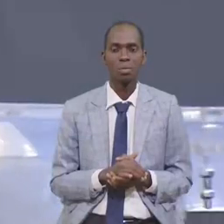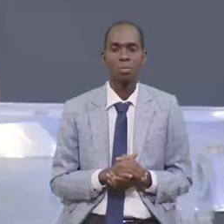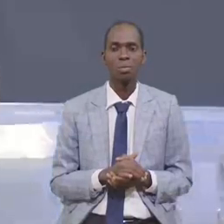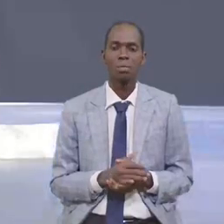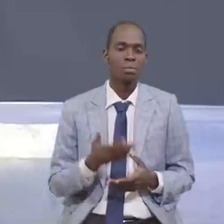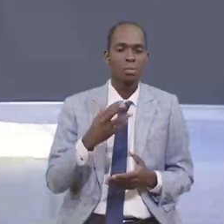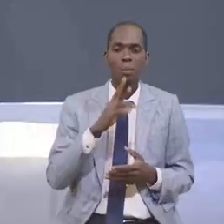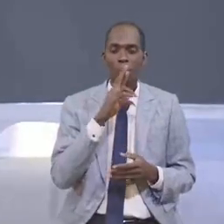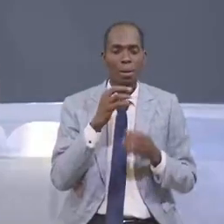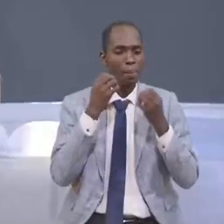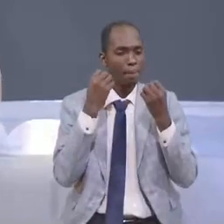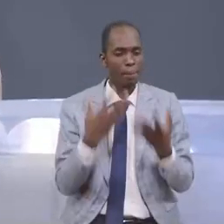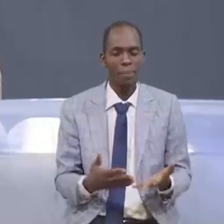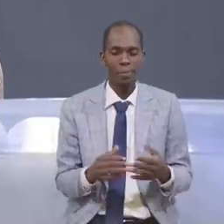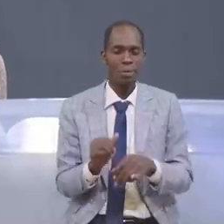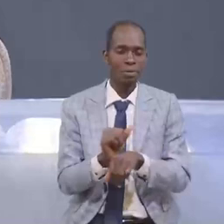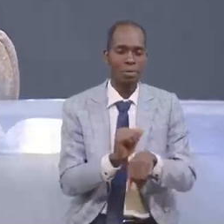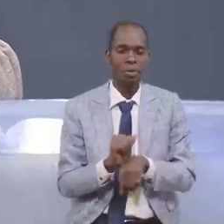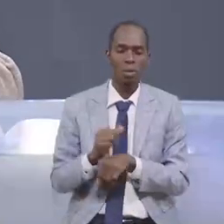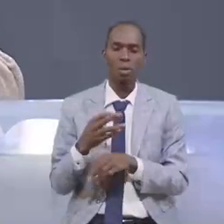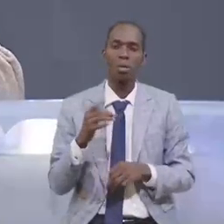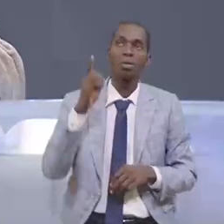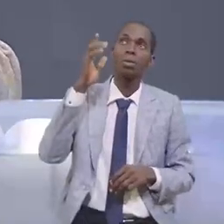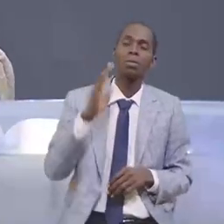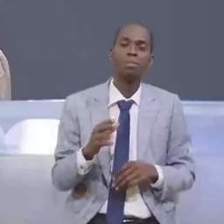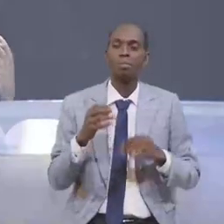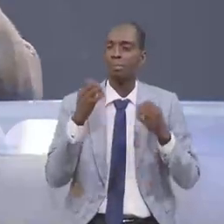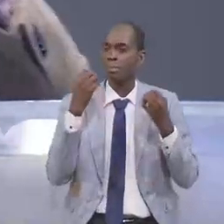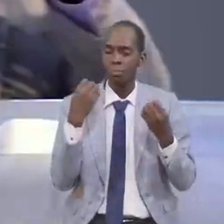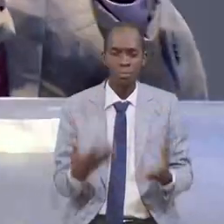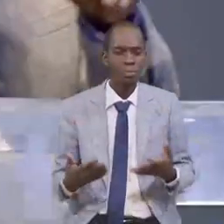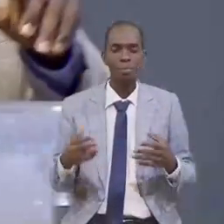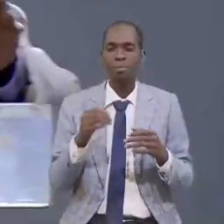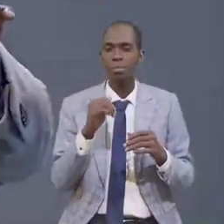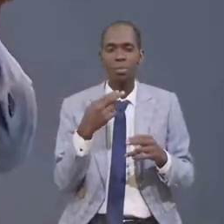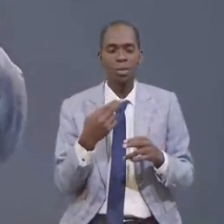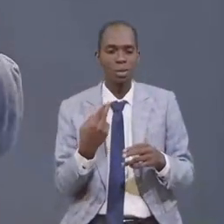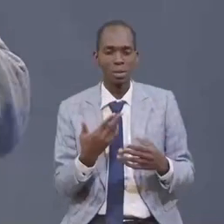Il y a plusieurs activités de Dieu. Il y a plusieurs attributs de Dieu.